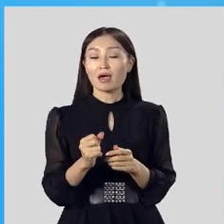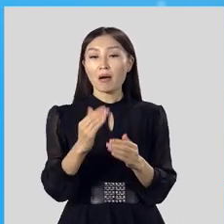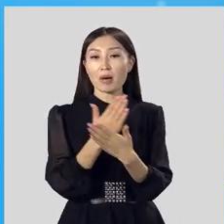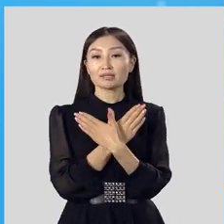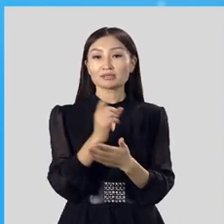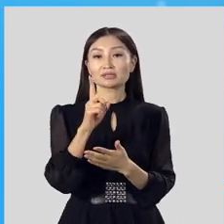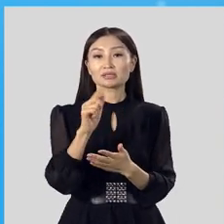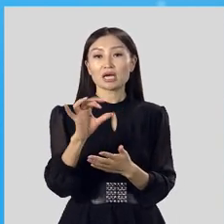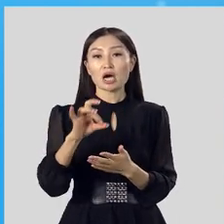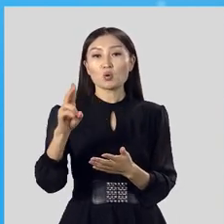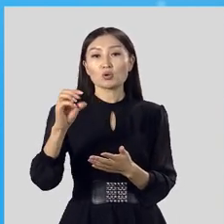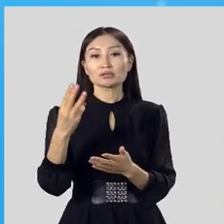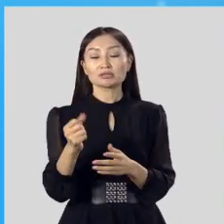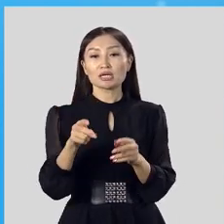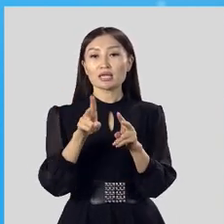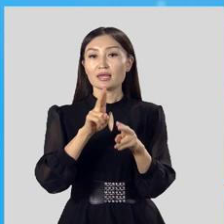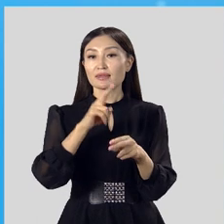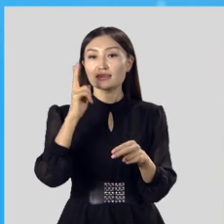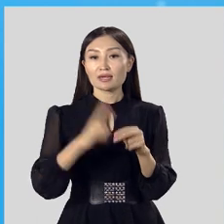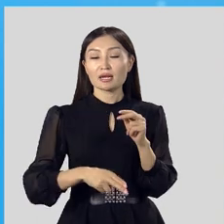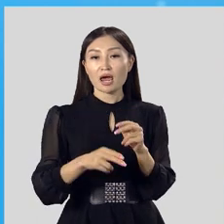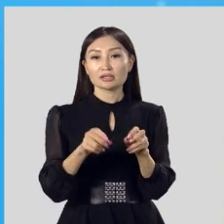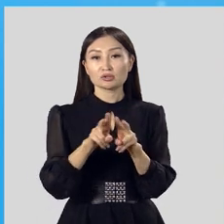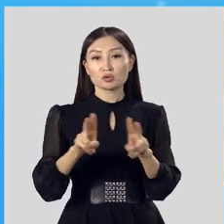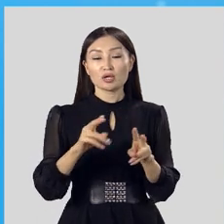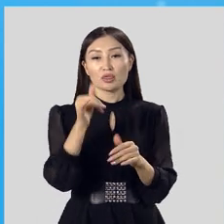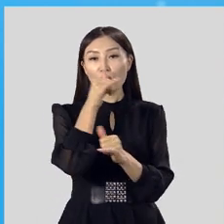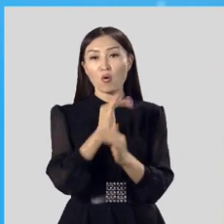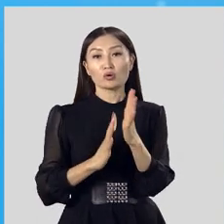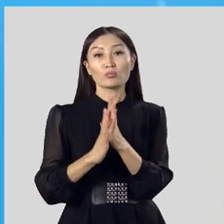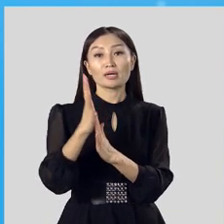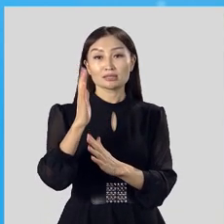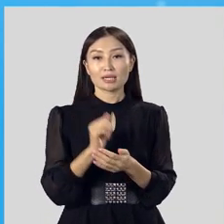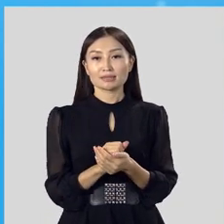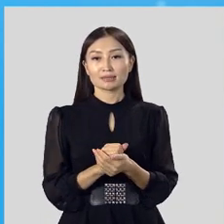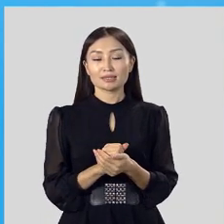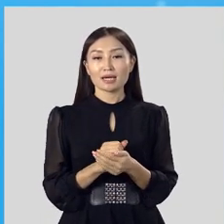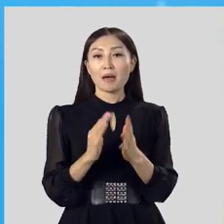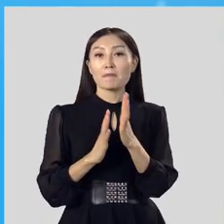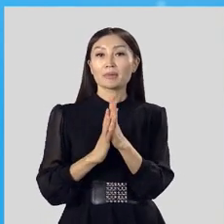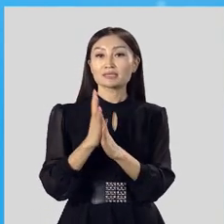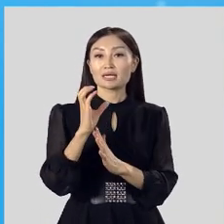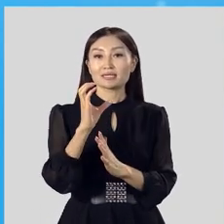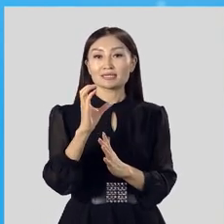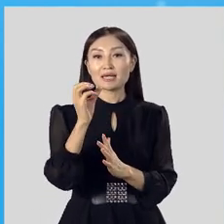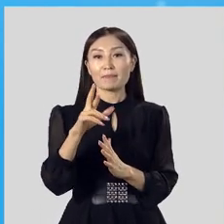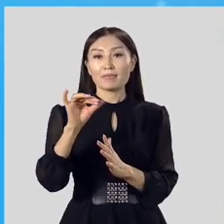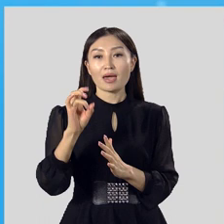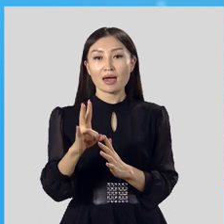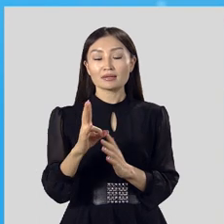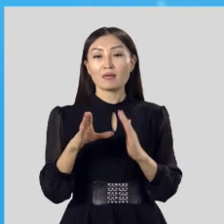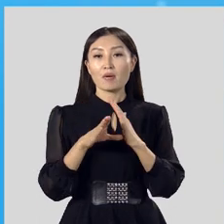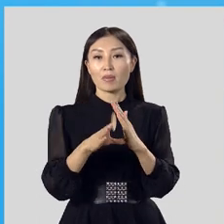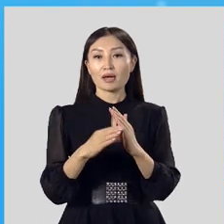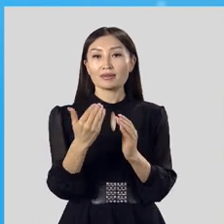погибшими зародышами теряют всхожесть, то есть не могут прорастать. Прорастанию семян предшествует